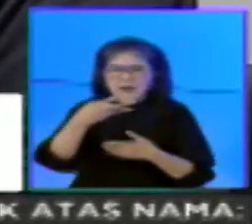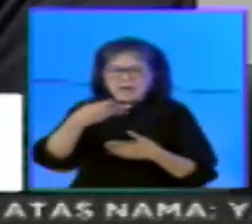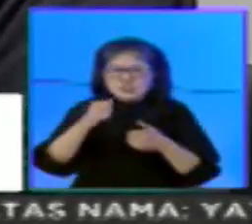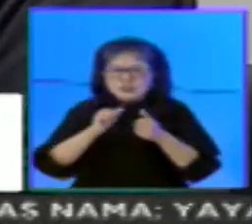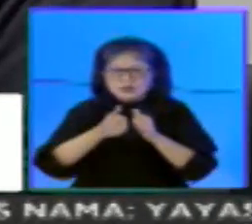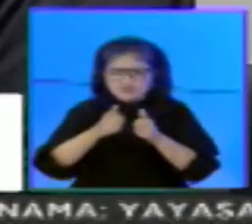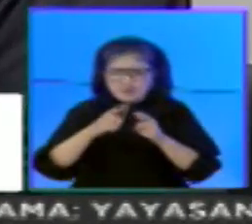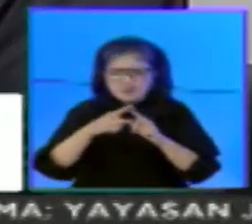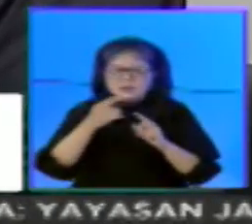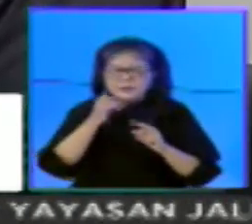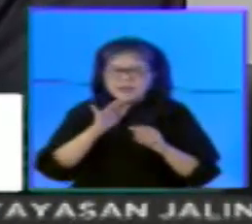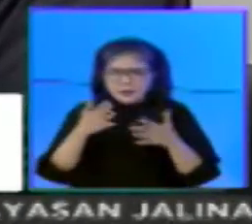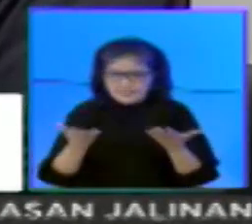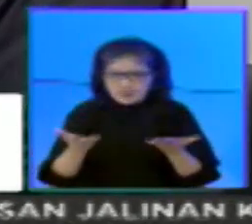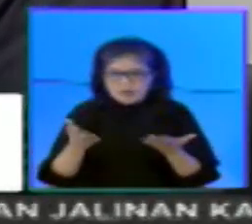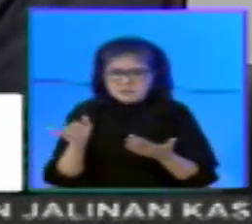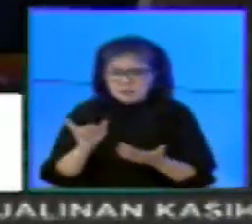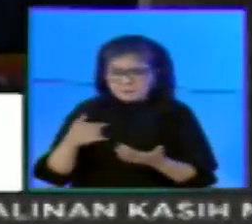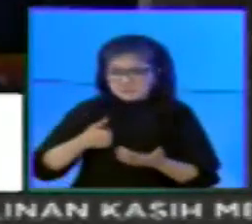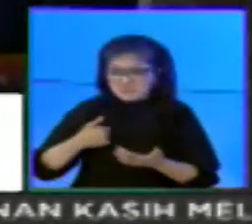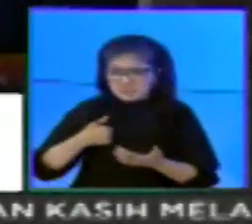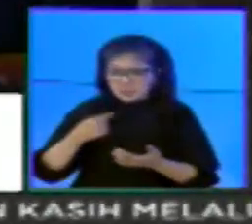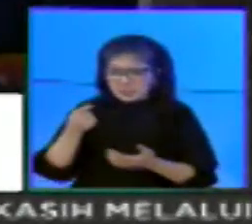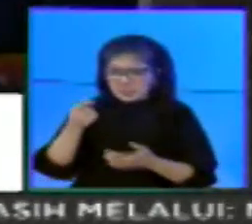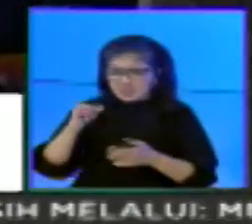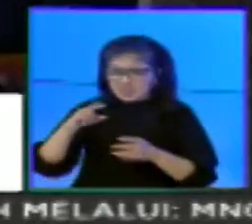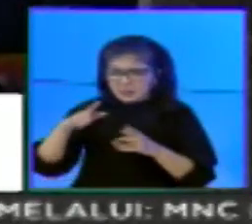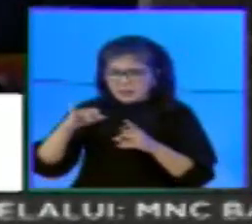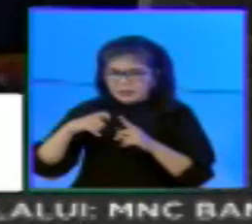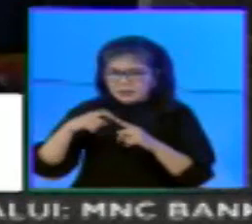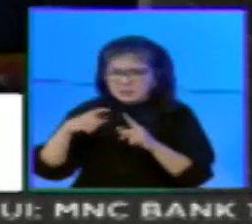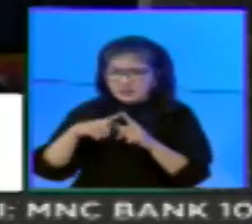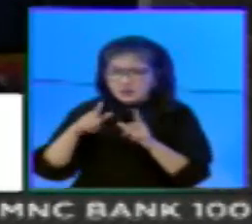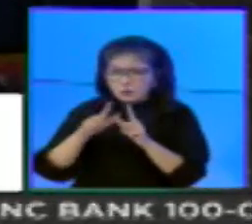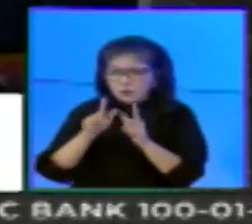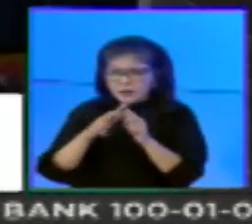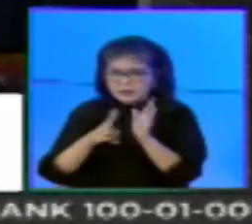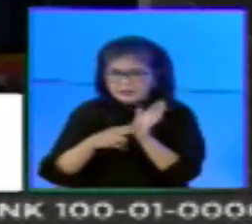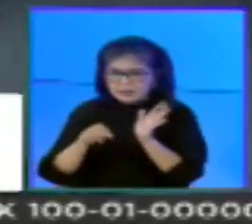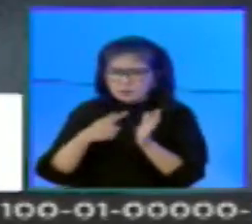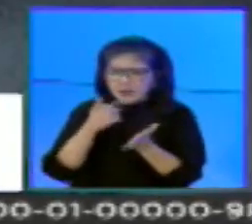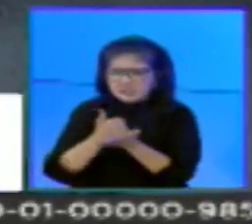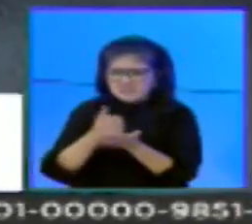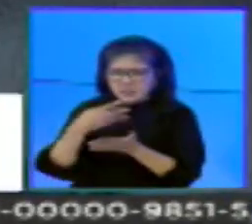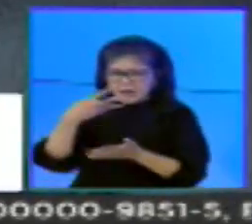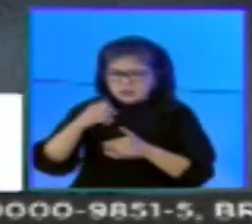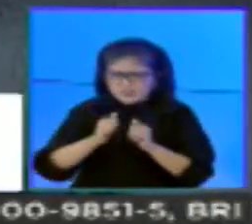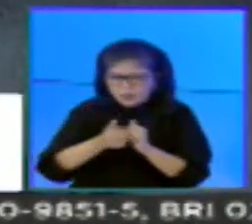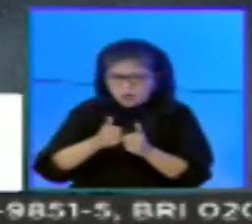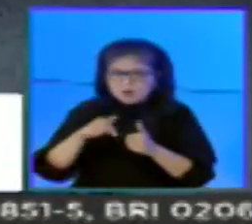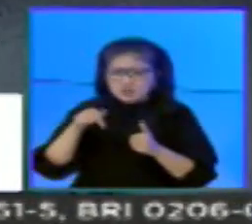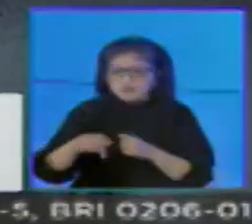Sekarang bersama saya sudah ada Mas Ricky Setiawan. Mas Ricky, boleh ceritakan sebenarnya definisi dari e-sport itu sendiri seperti apa sih